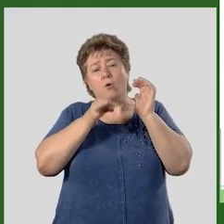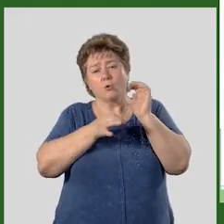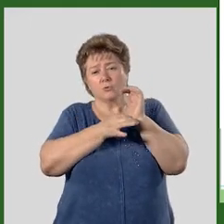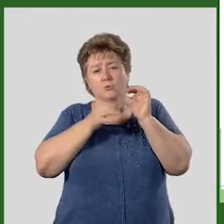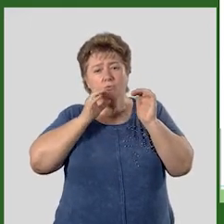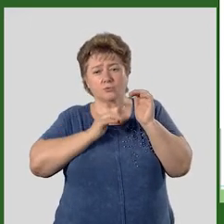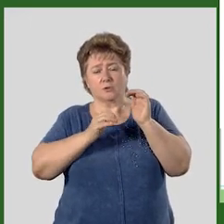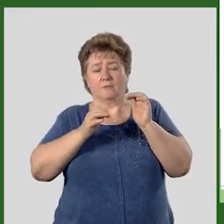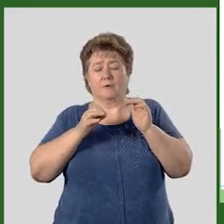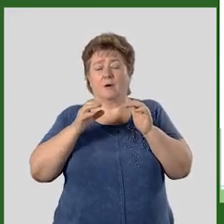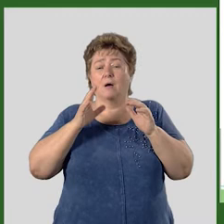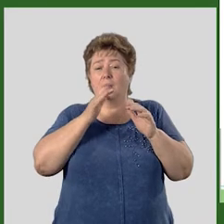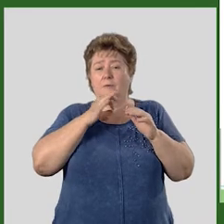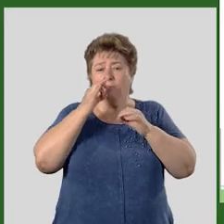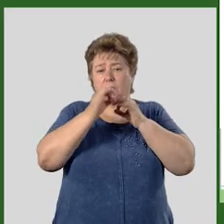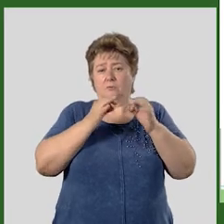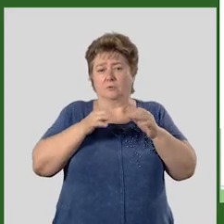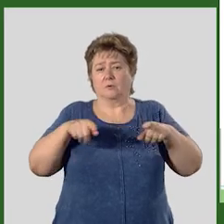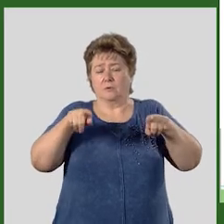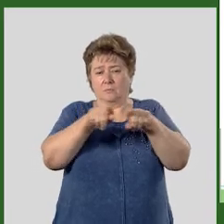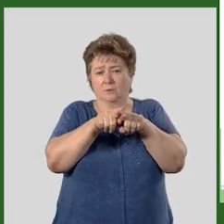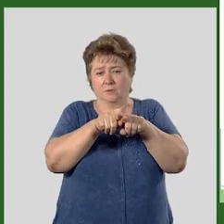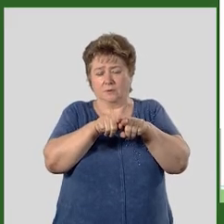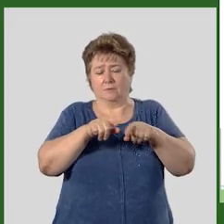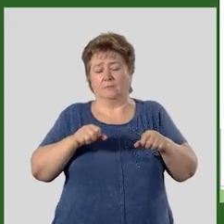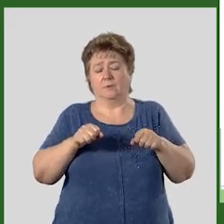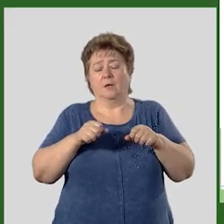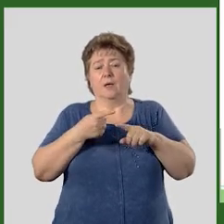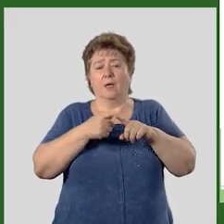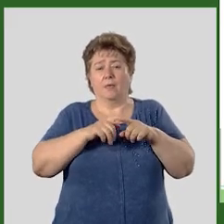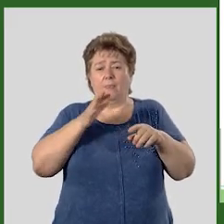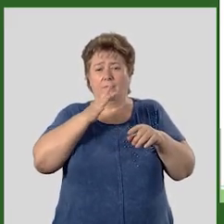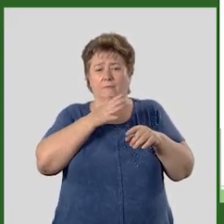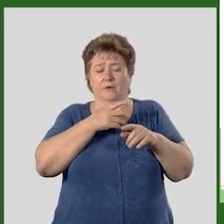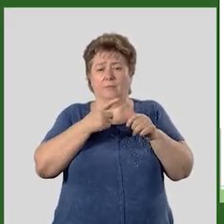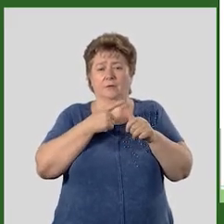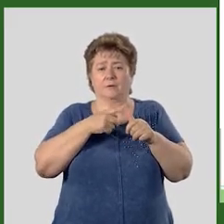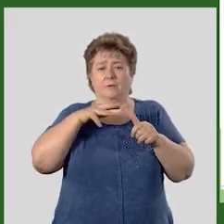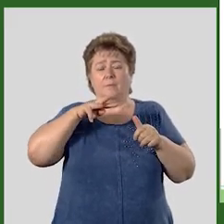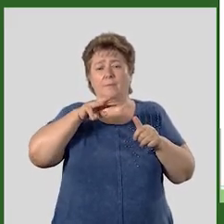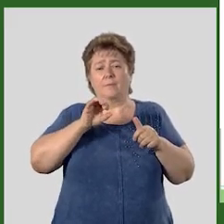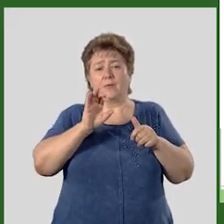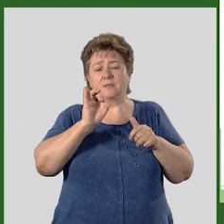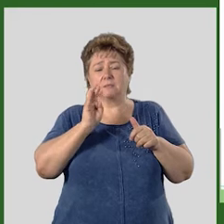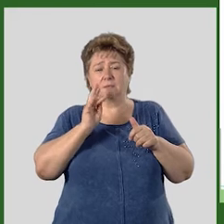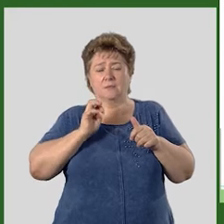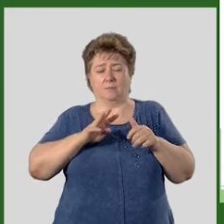время суток оказывается одним и тем же. Это время называется